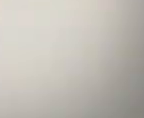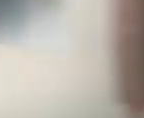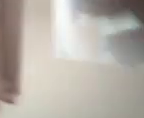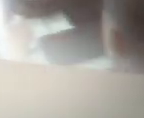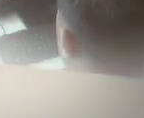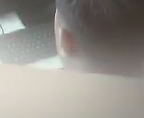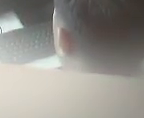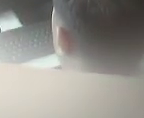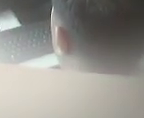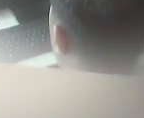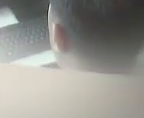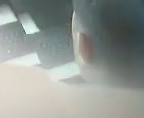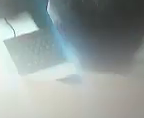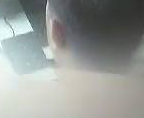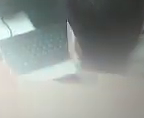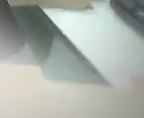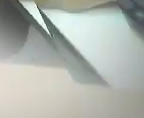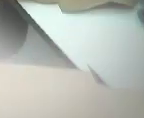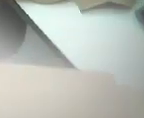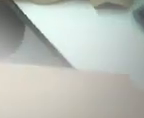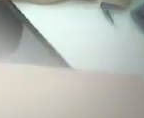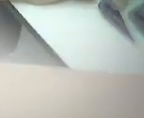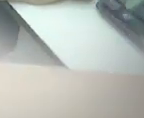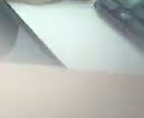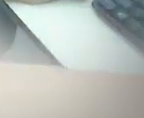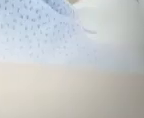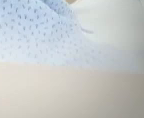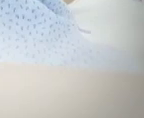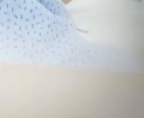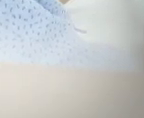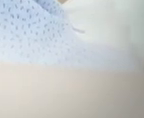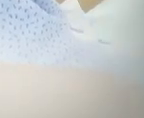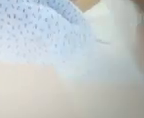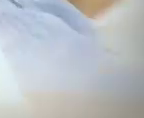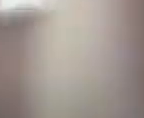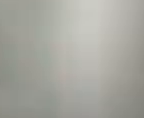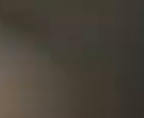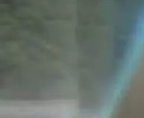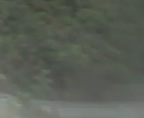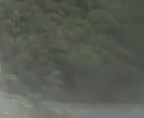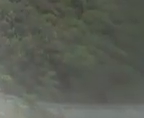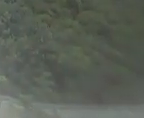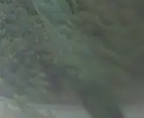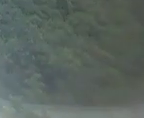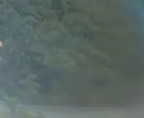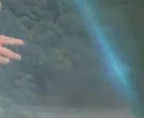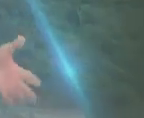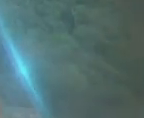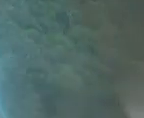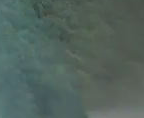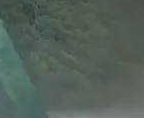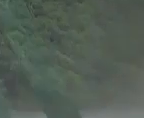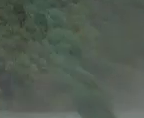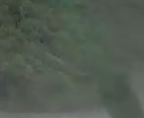fakta Percayalah tanpa kebenaran Tiada hari yang sempurna hilangkan ragu